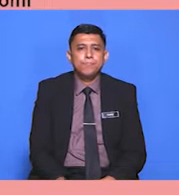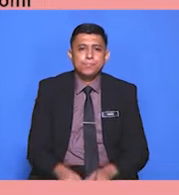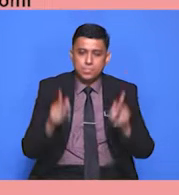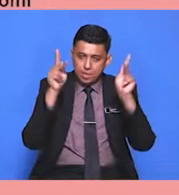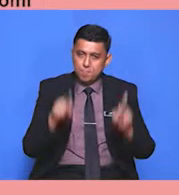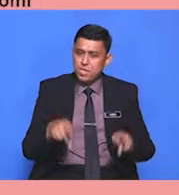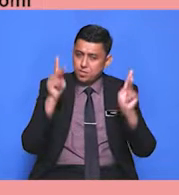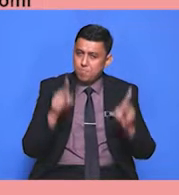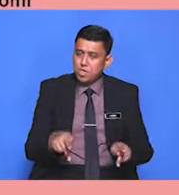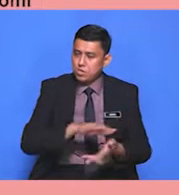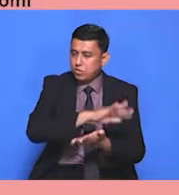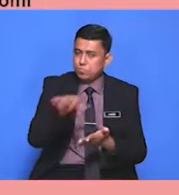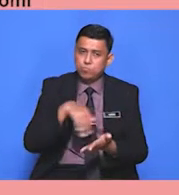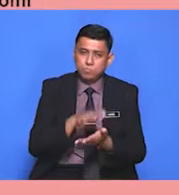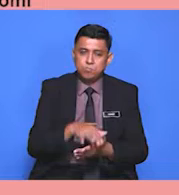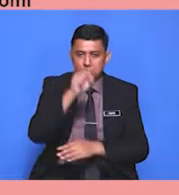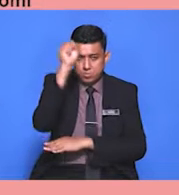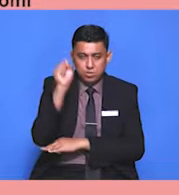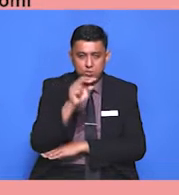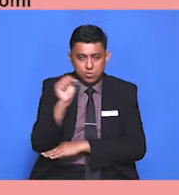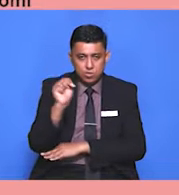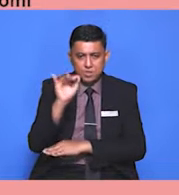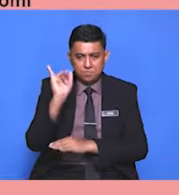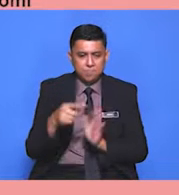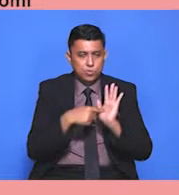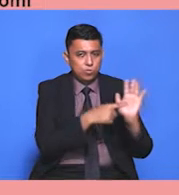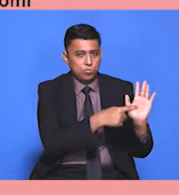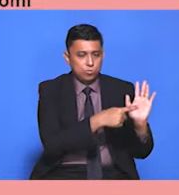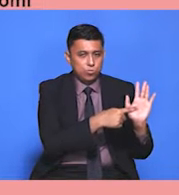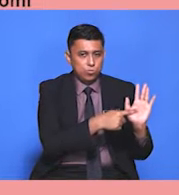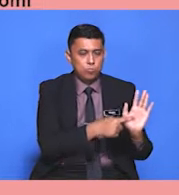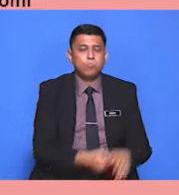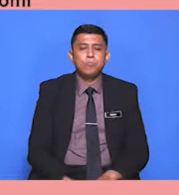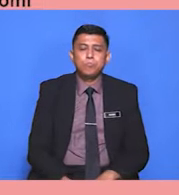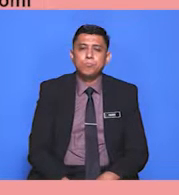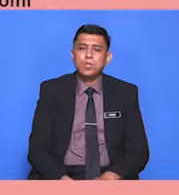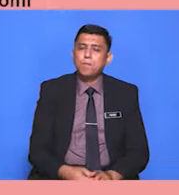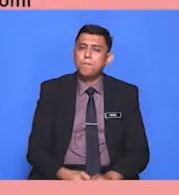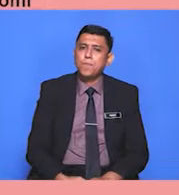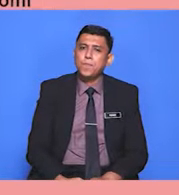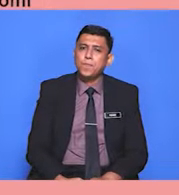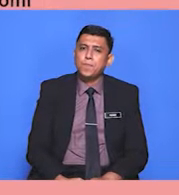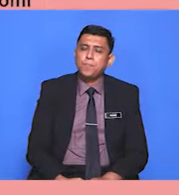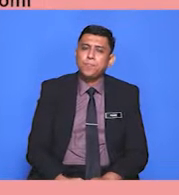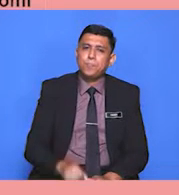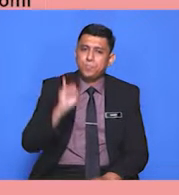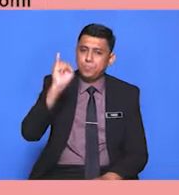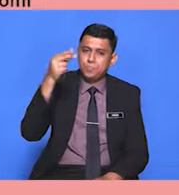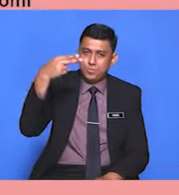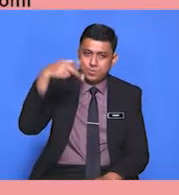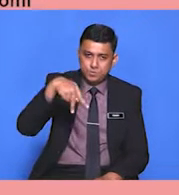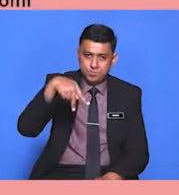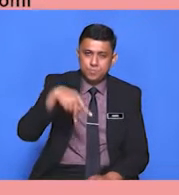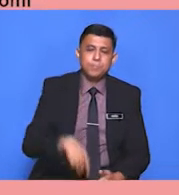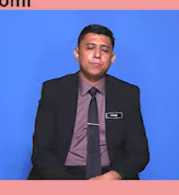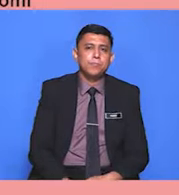Pelajar-pelajar sekalian, soalan yang dipaparkan dalam slide tadi menunjukkan indeks harga